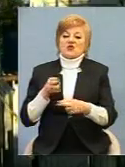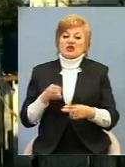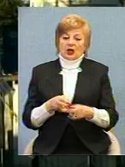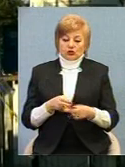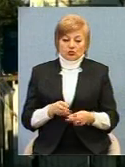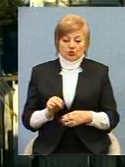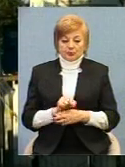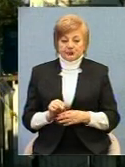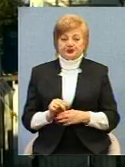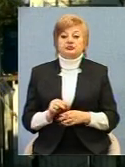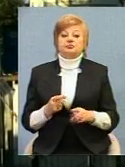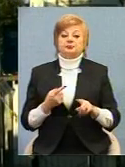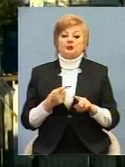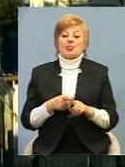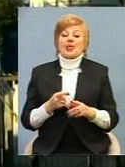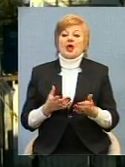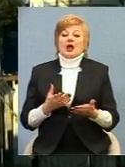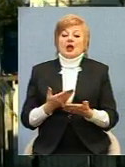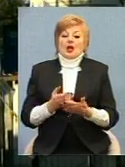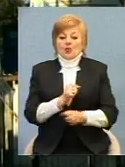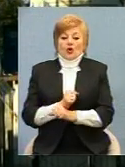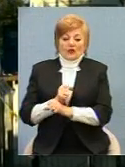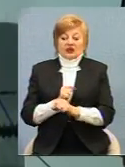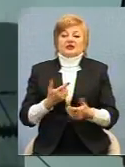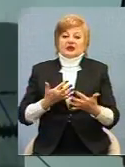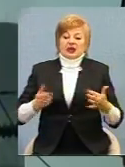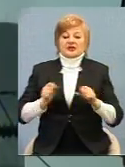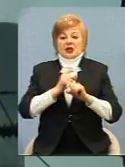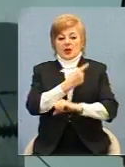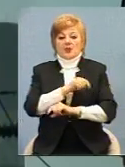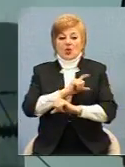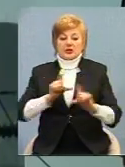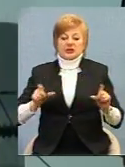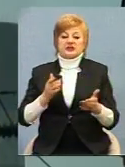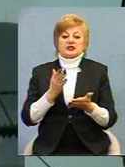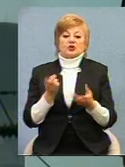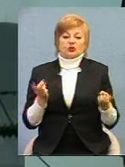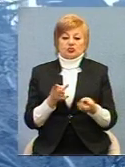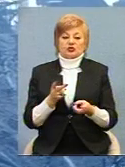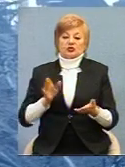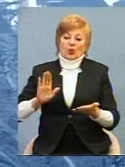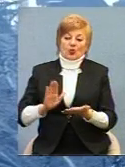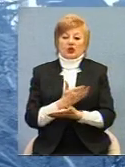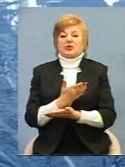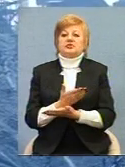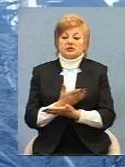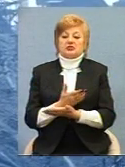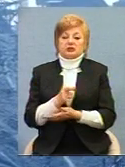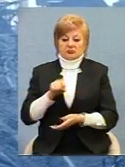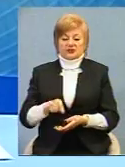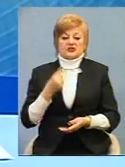поряд із систематичним фінансуванням профілактичних і лікувальних заходів потрібно нейтралізувати екологічну забрудненість, зокрема, у